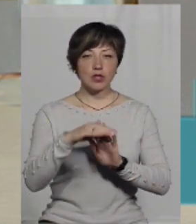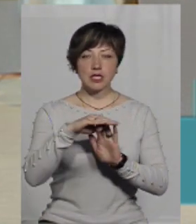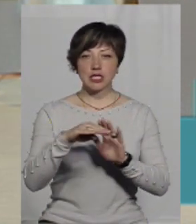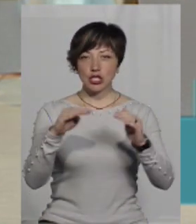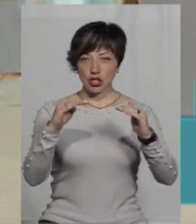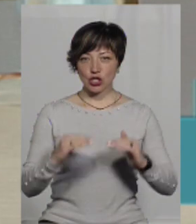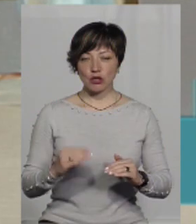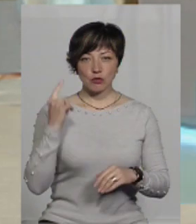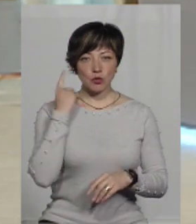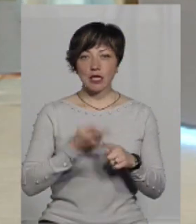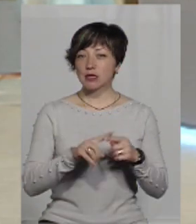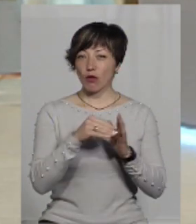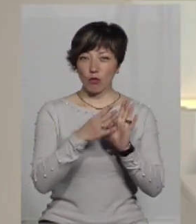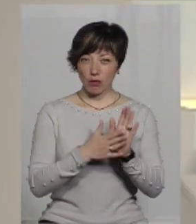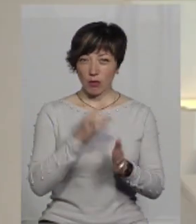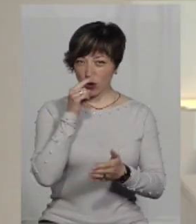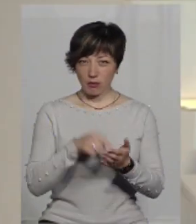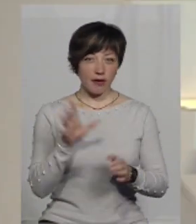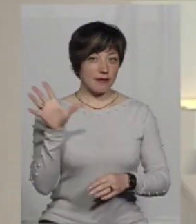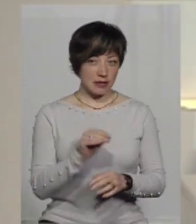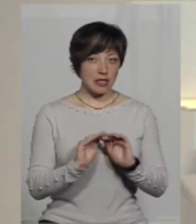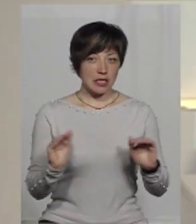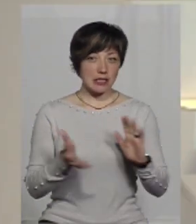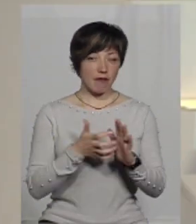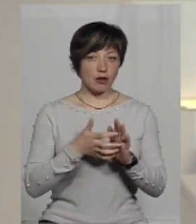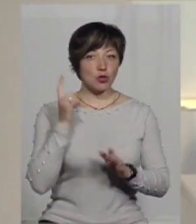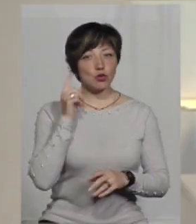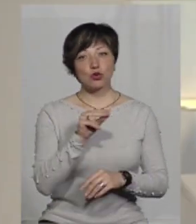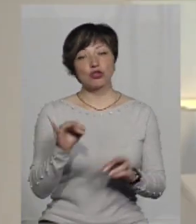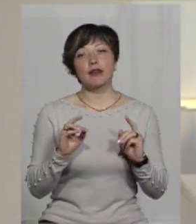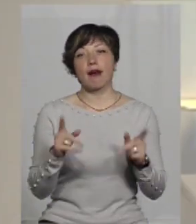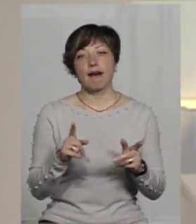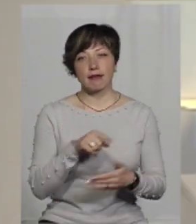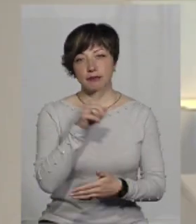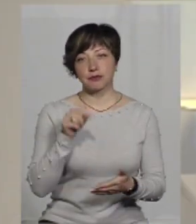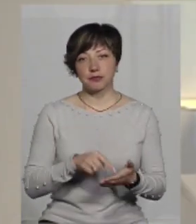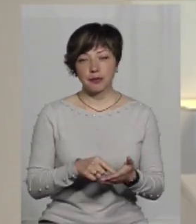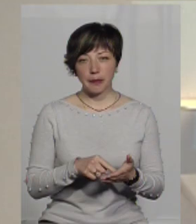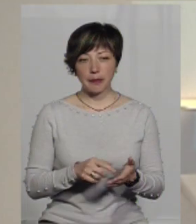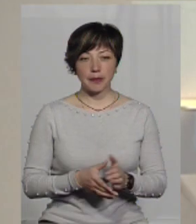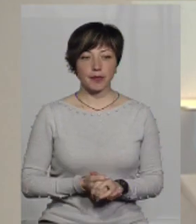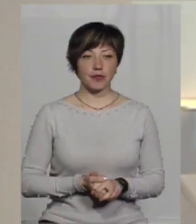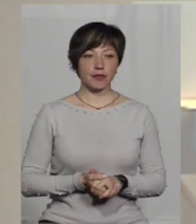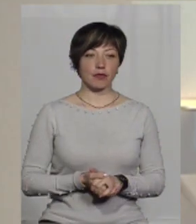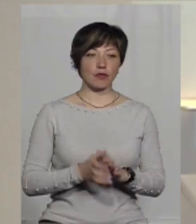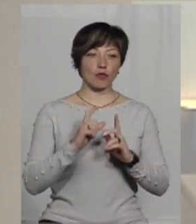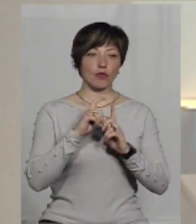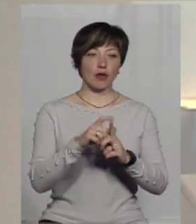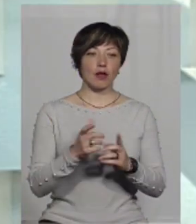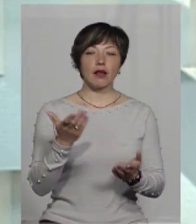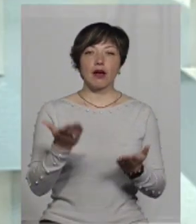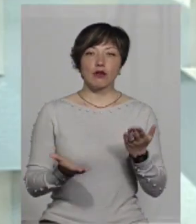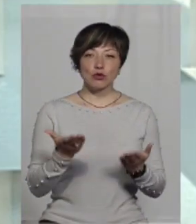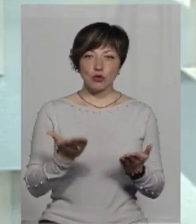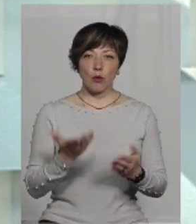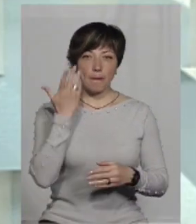слуху. От на цей облік потрапляють усі діти з вадами слуху? Чи як? Чи за яким принципом? Так, якщо при обстеженні